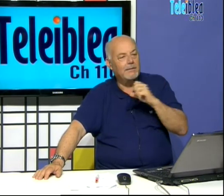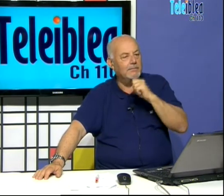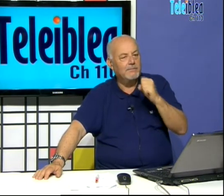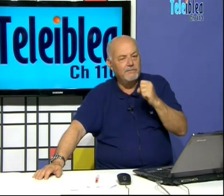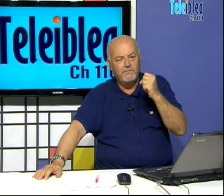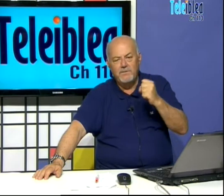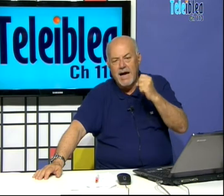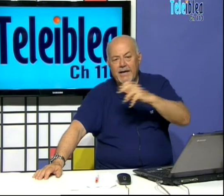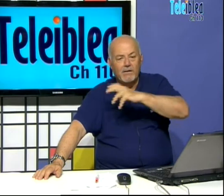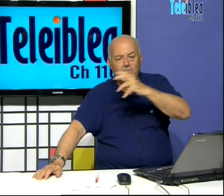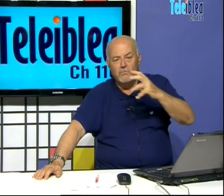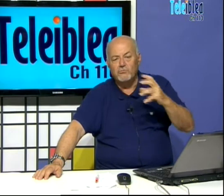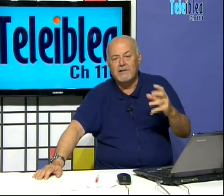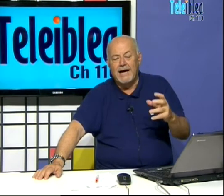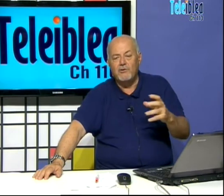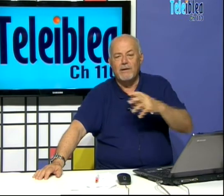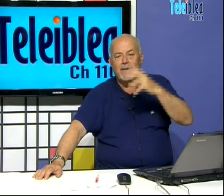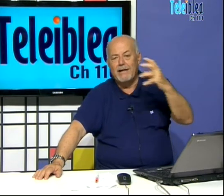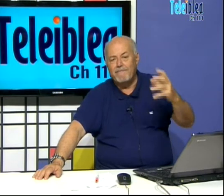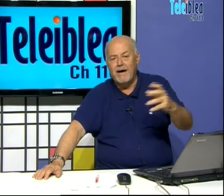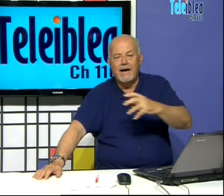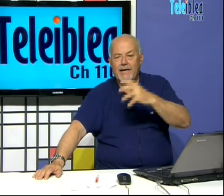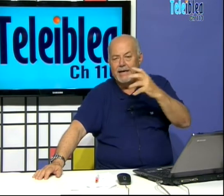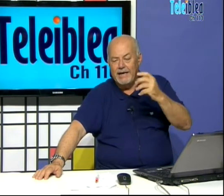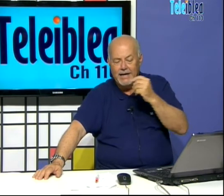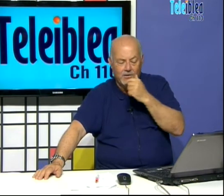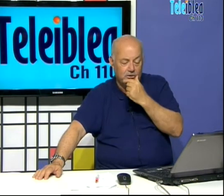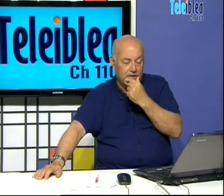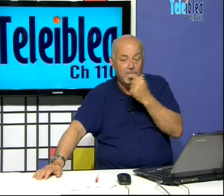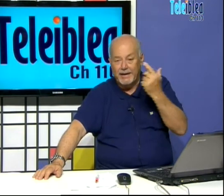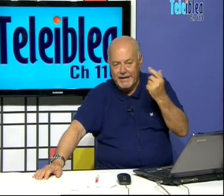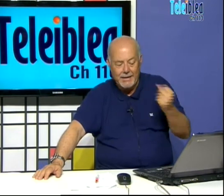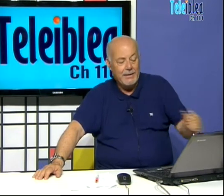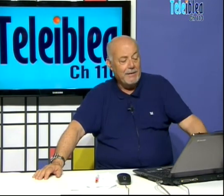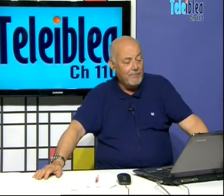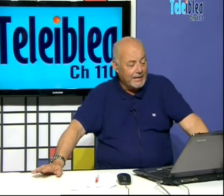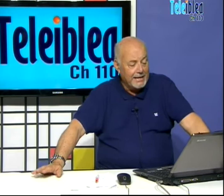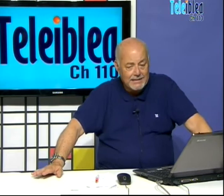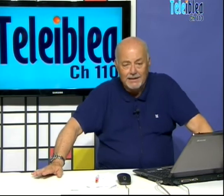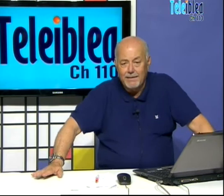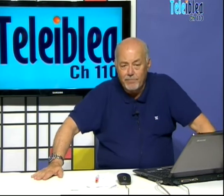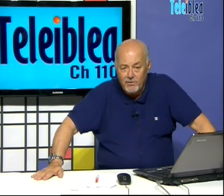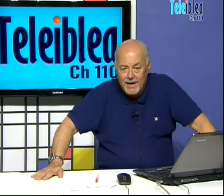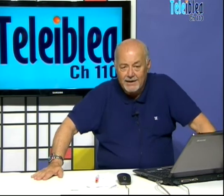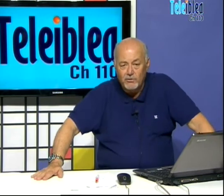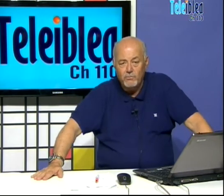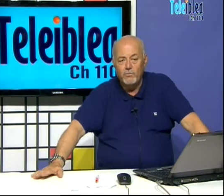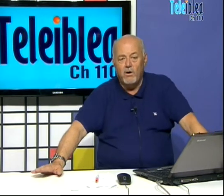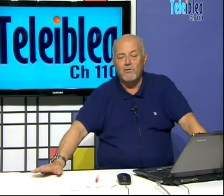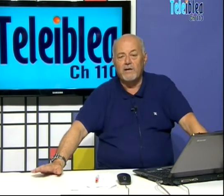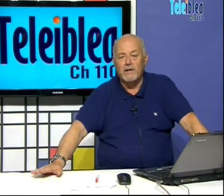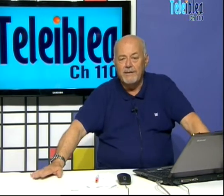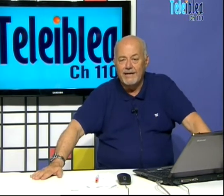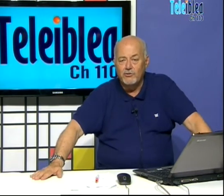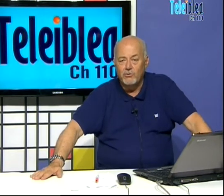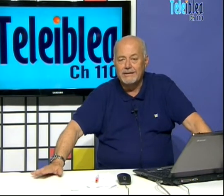a dare un taglio al malaffare e a cose. Perché? Perché è stato approvato un